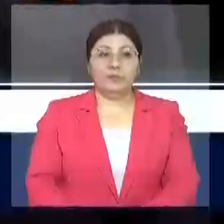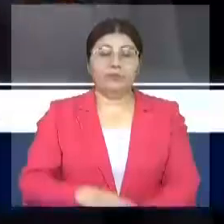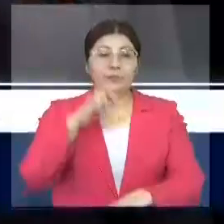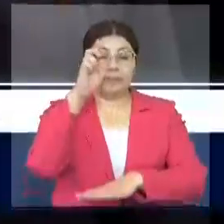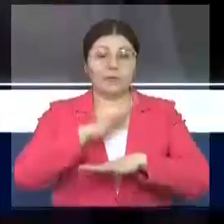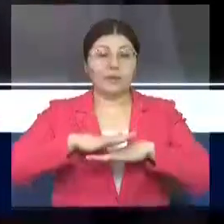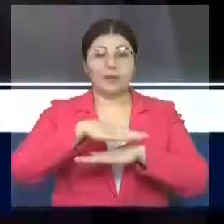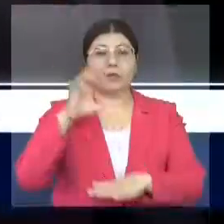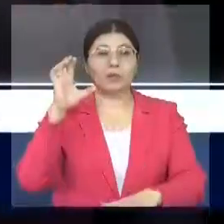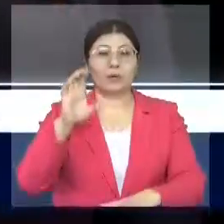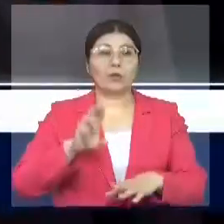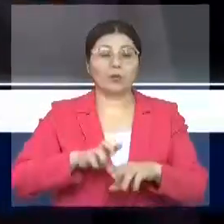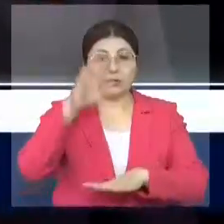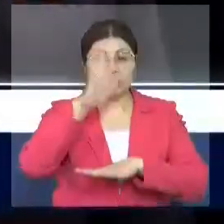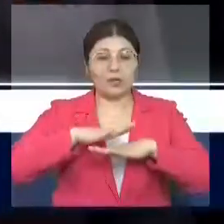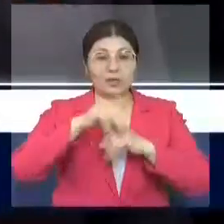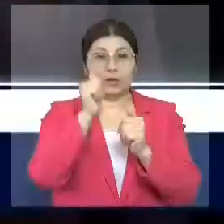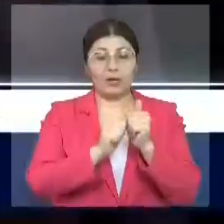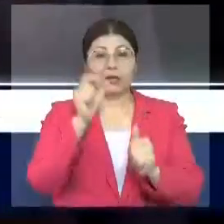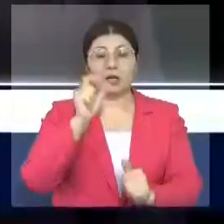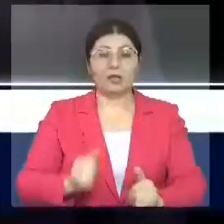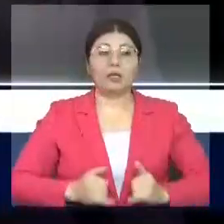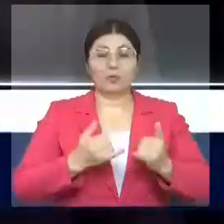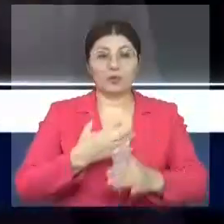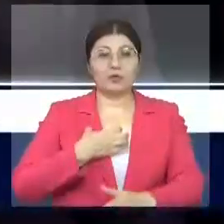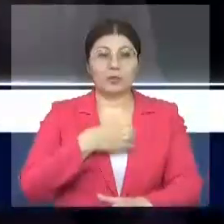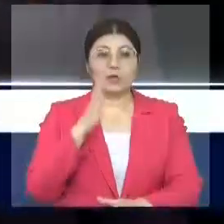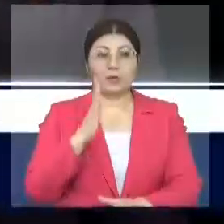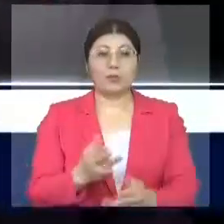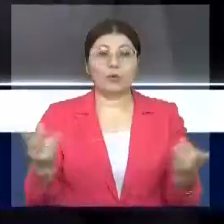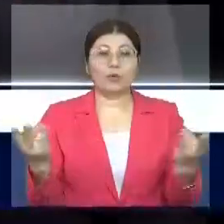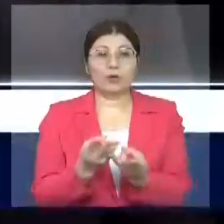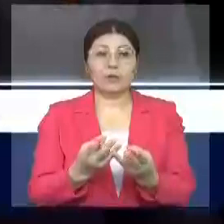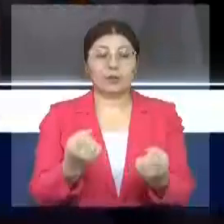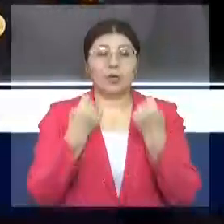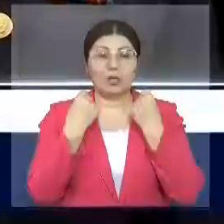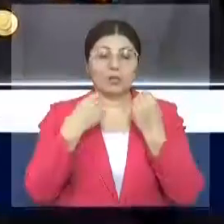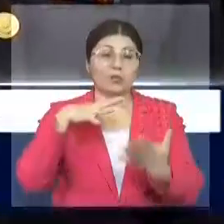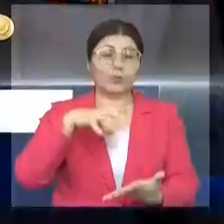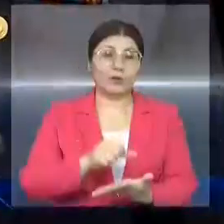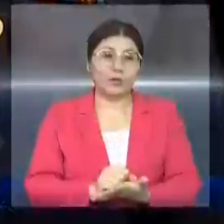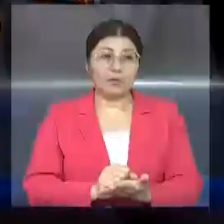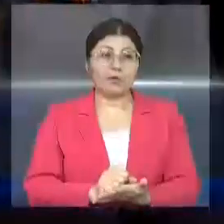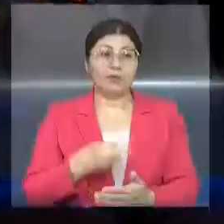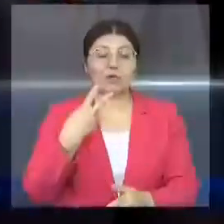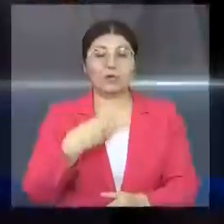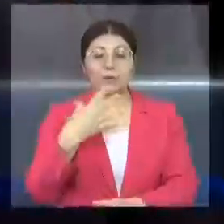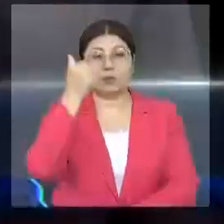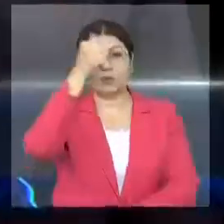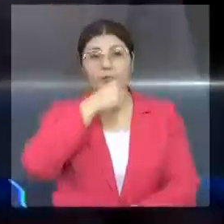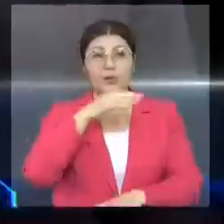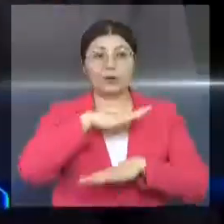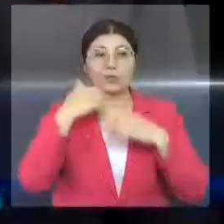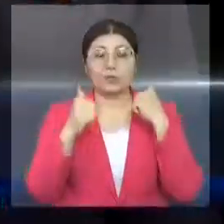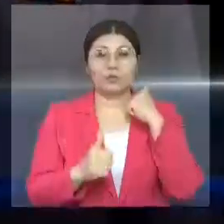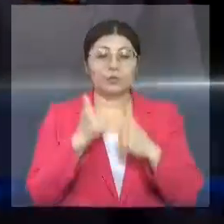Мемлекеттік рәміздер осы елдің әр азаматы үшін маңызды болу керек. Қызметпен қатар спортпен шұғылданамын. 25 жыл бойы талай